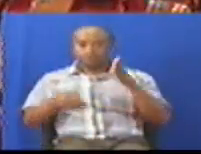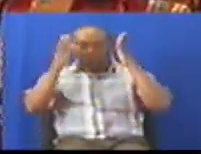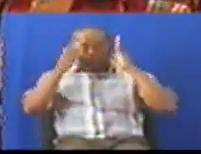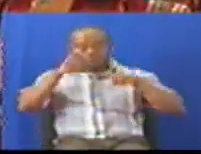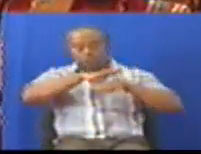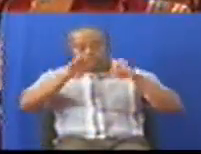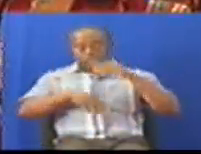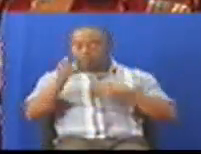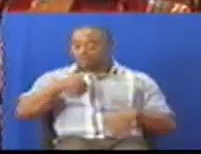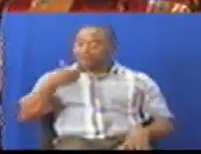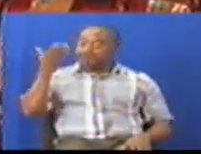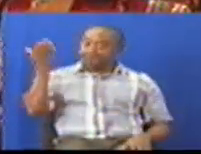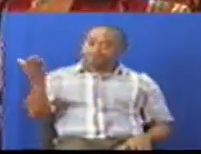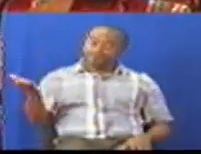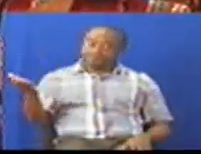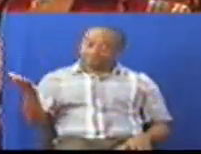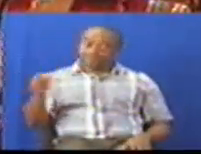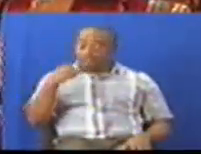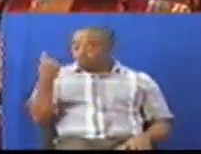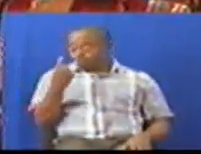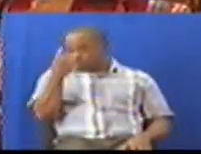kwanza nianze kwa kushukuru.